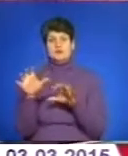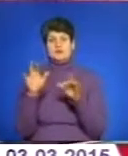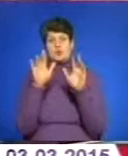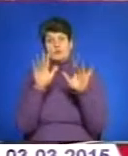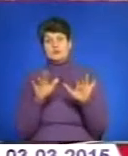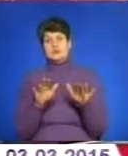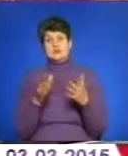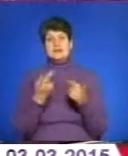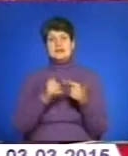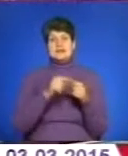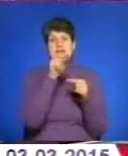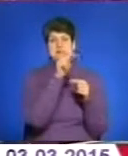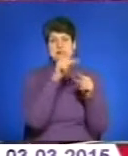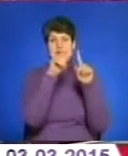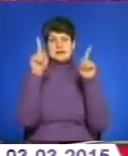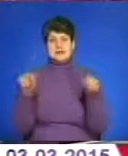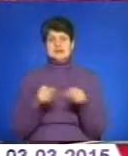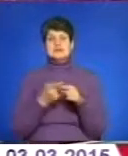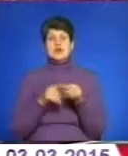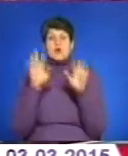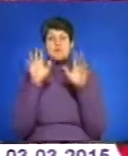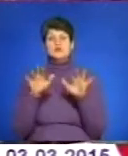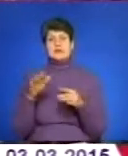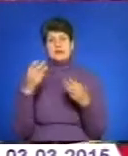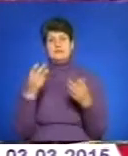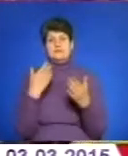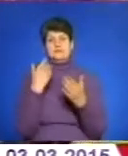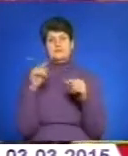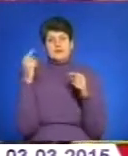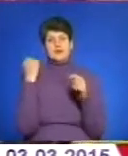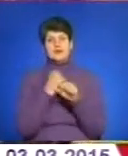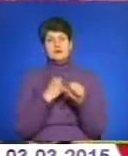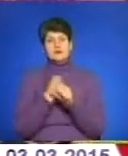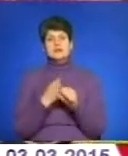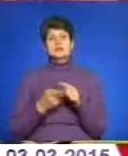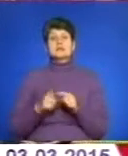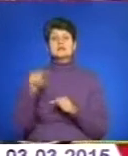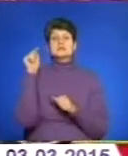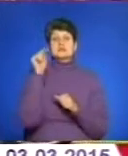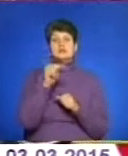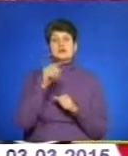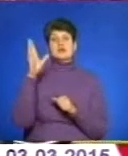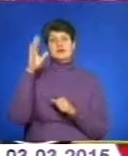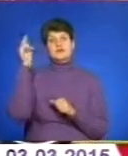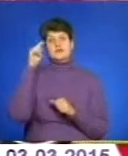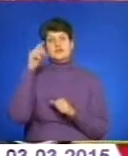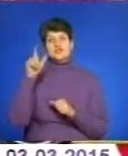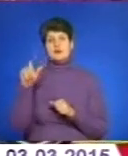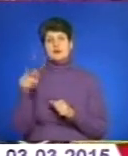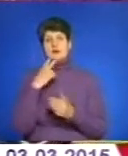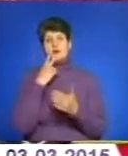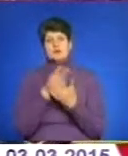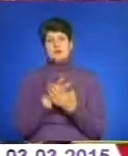Оця картина – це вже комп'ютерна модель. Це то, як, наприклад, вчені бачать